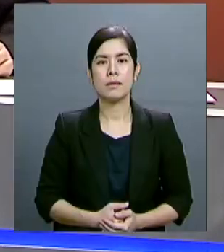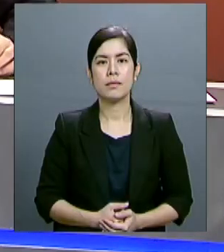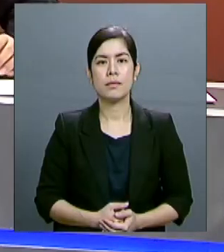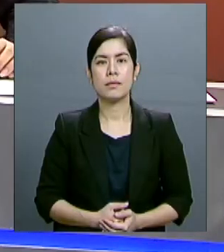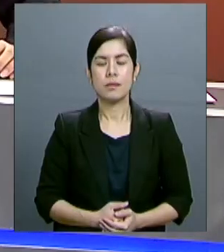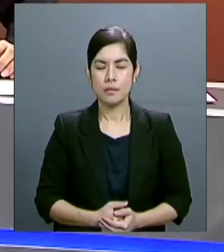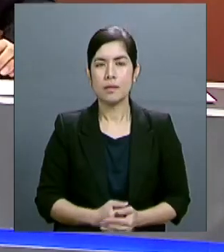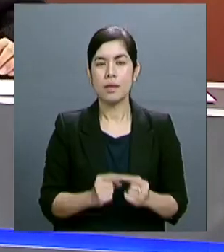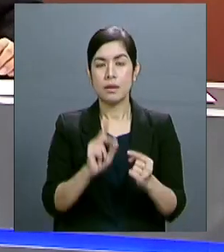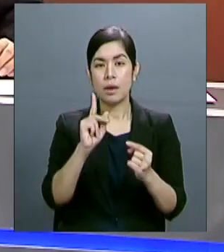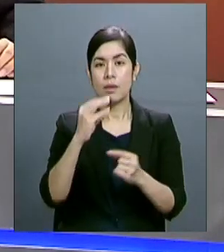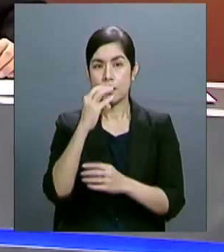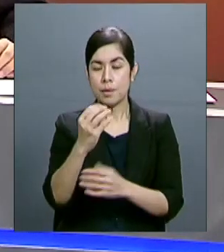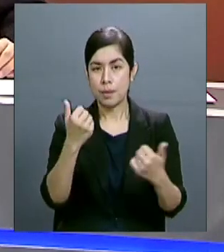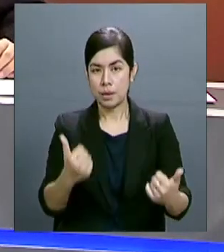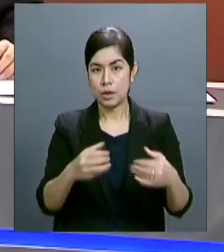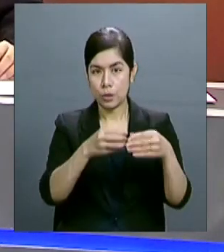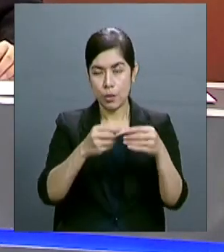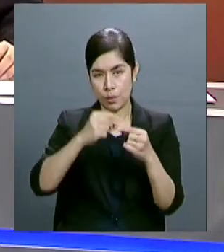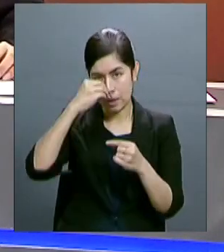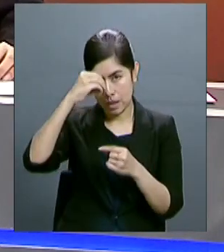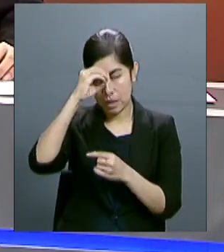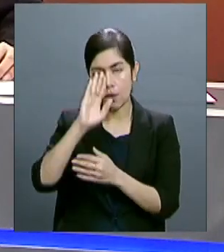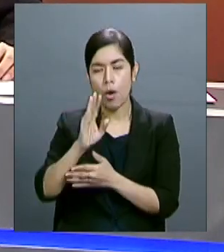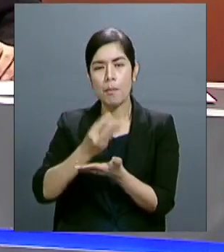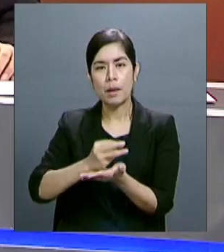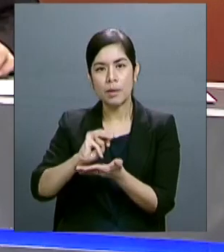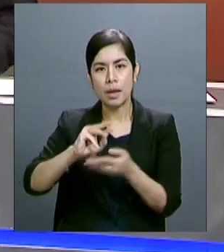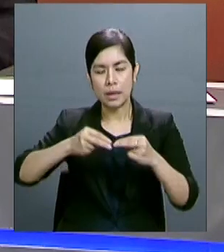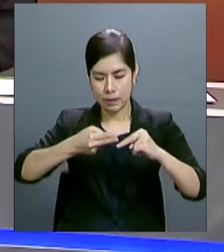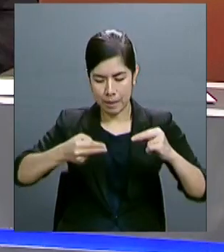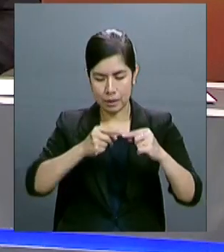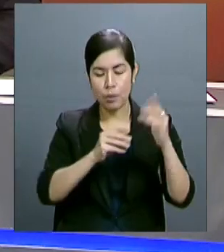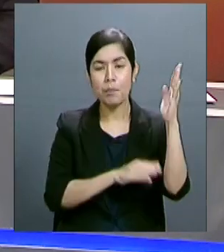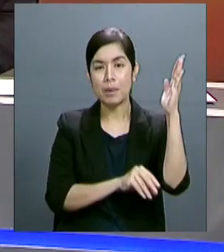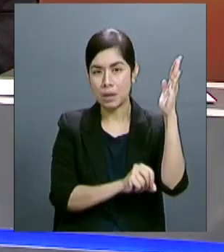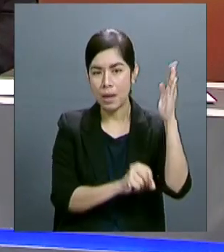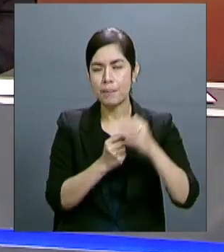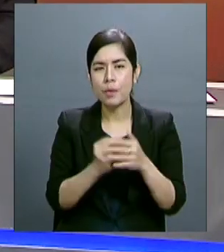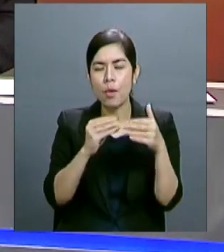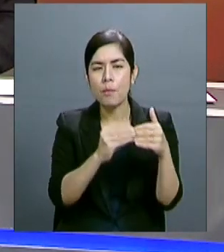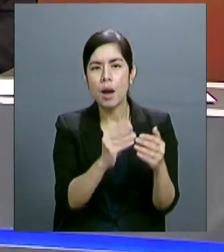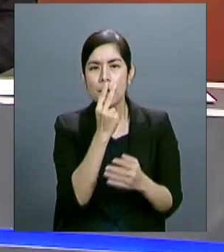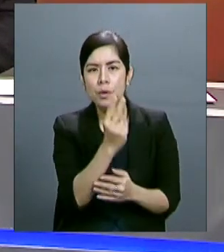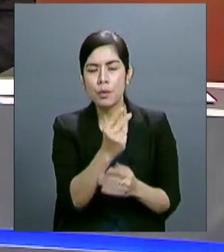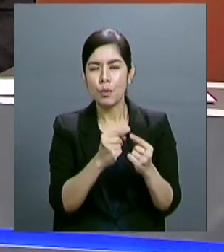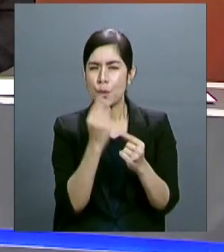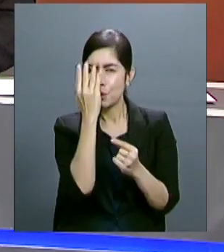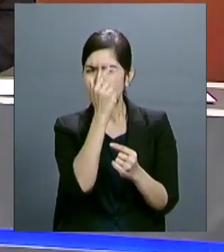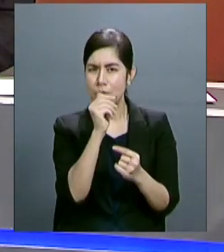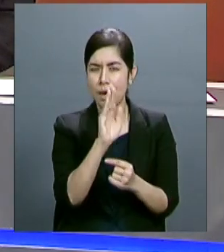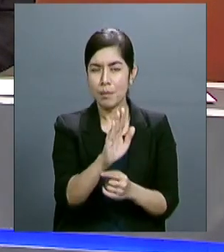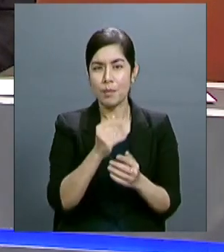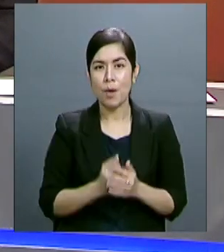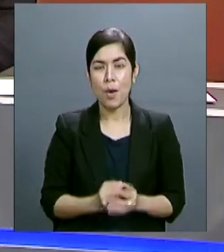เจสซีรีพอร์เตอร์วันนี้นะครับนักศึกษานิเทศศาสตร์มหาวิทยาลัยราชภัฏสงขลาพาลงพื้นที่ไปสัมผัสความสวยงามของทุ่งด